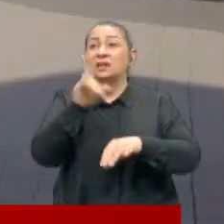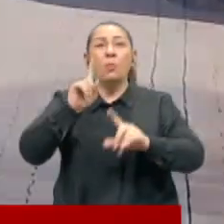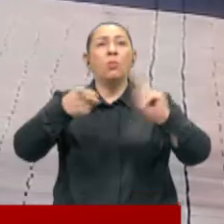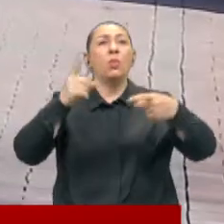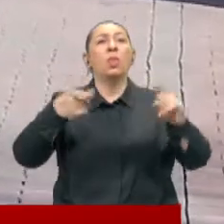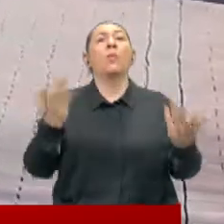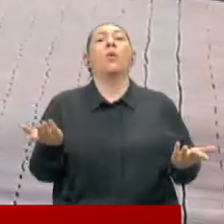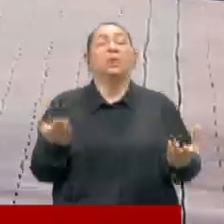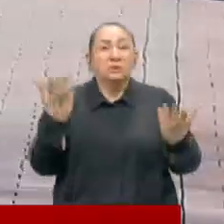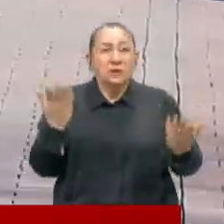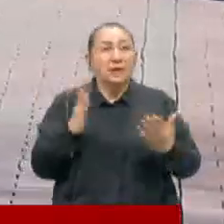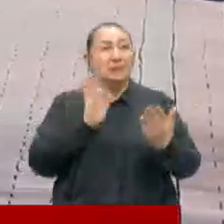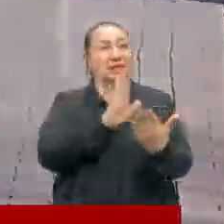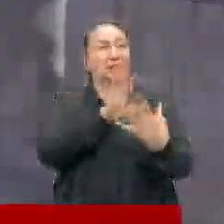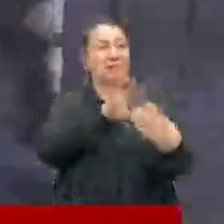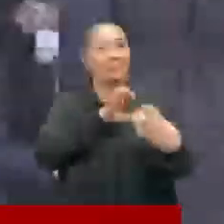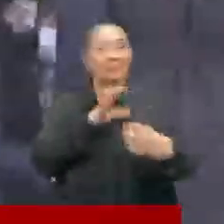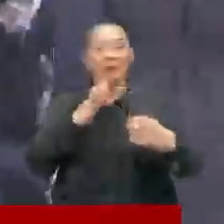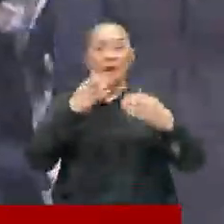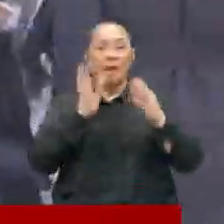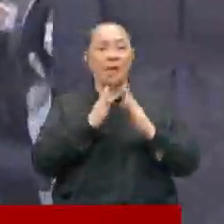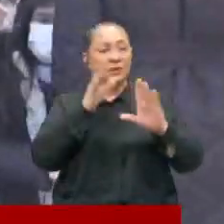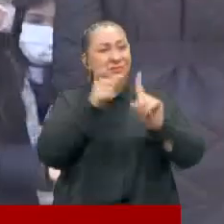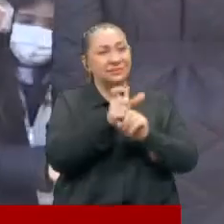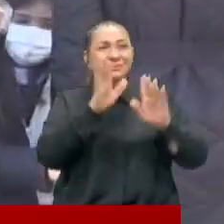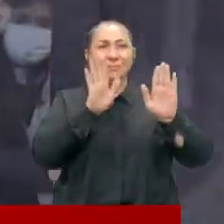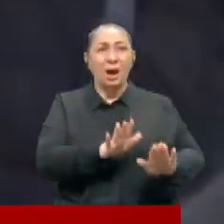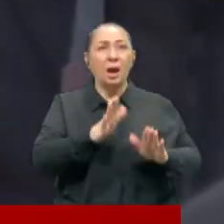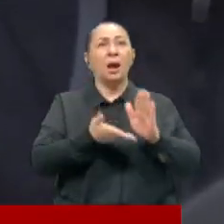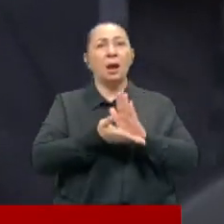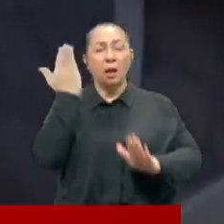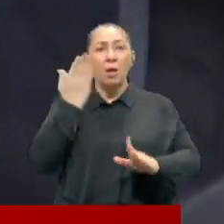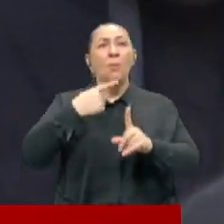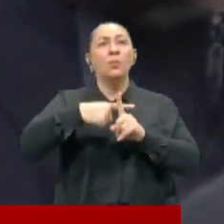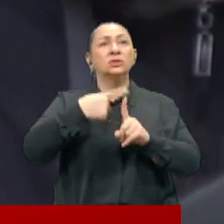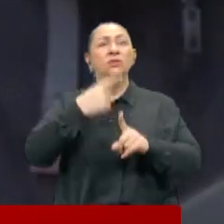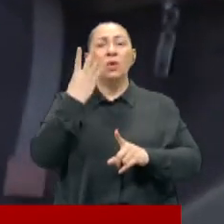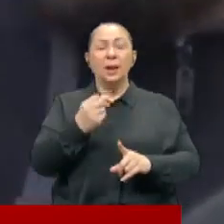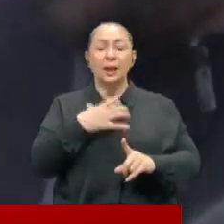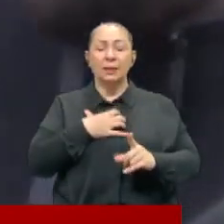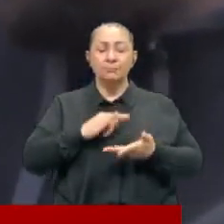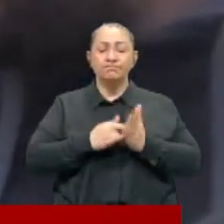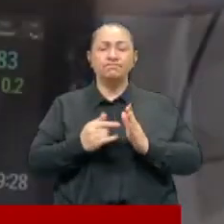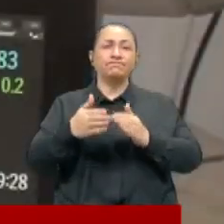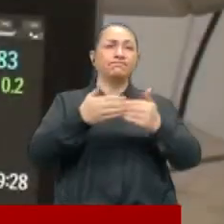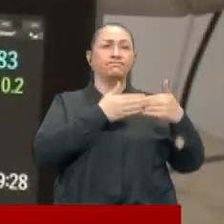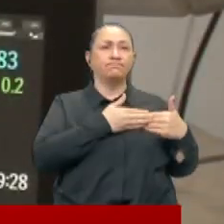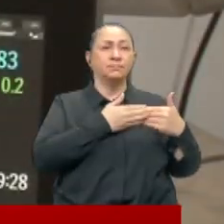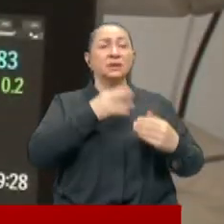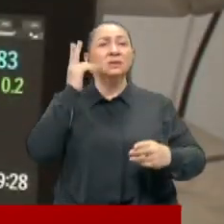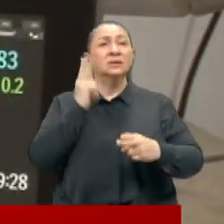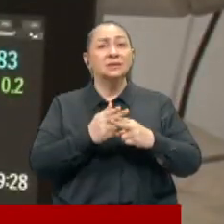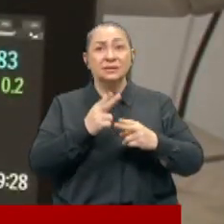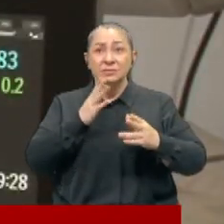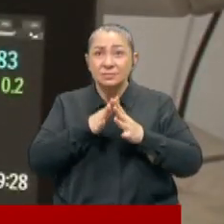tespit edilemiyor zaten temaslara karantinada kaldırıldığı için ancak pozitif çıkanlar kendini izole ediyor hız